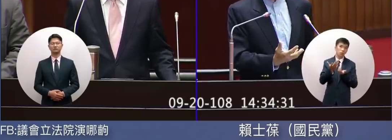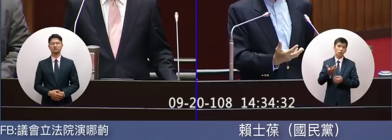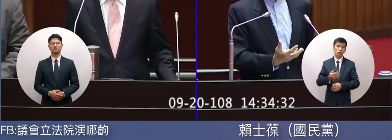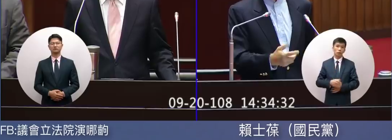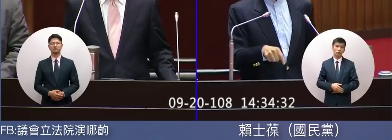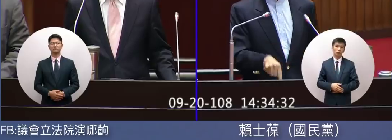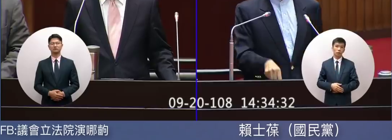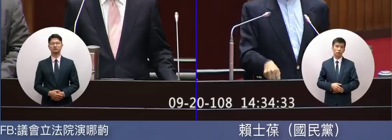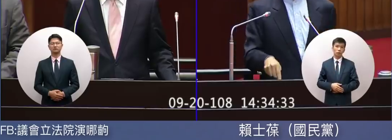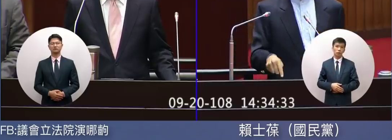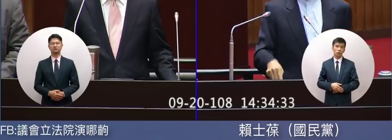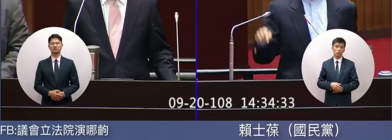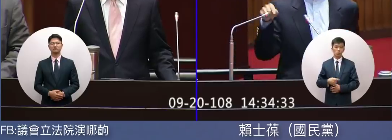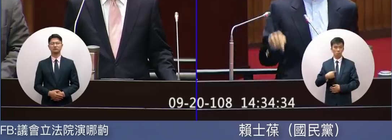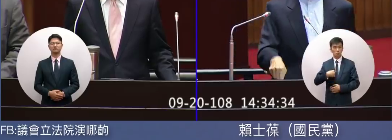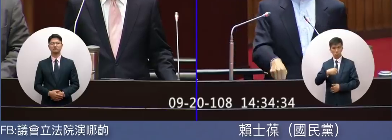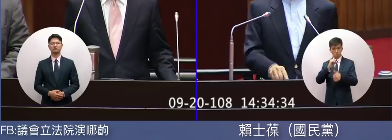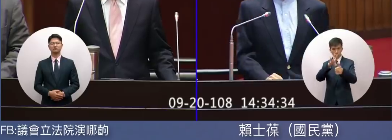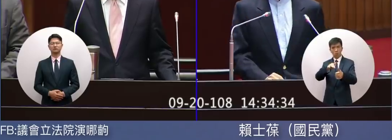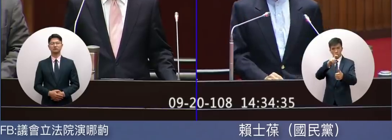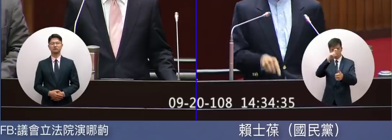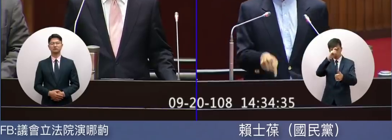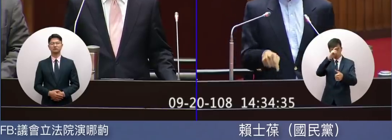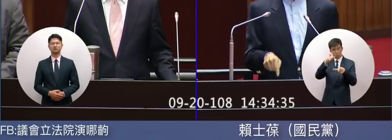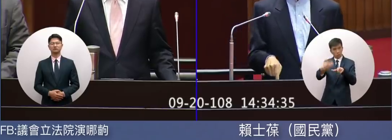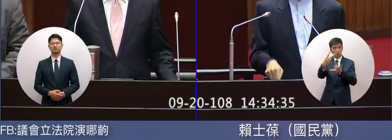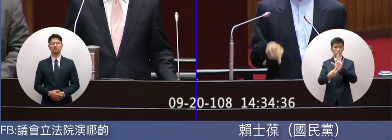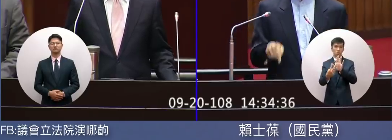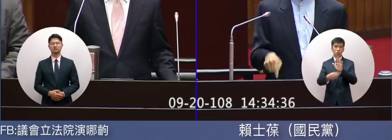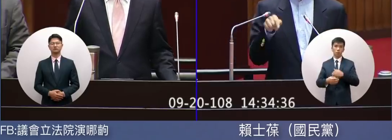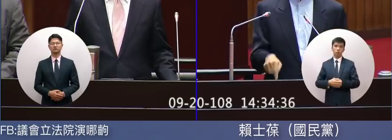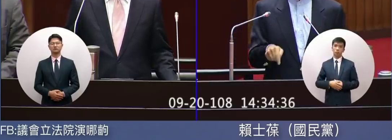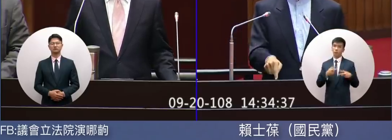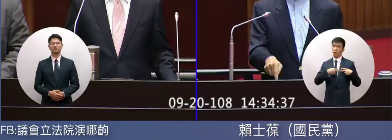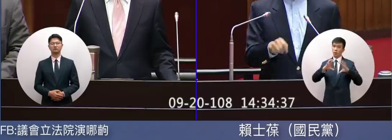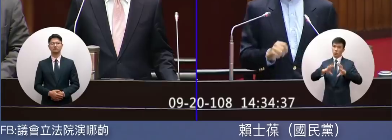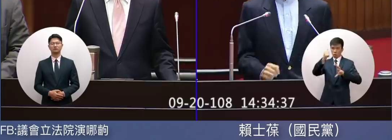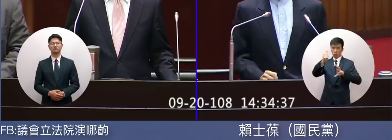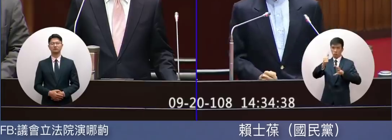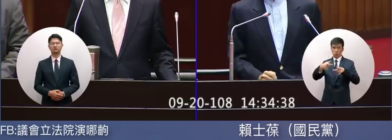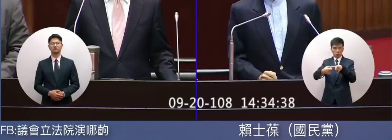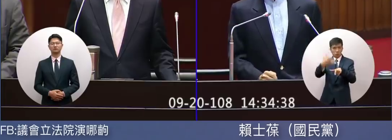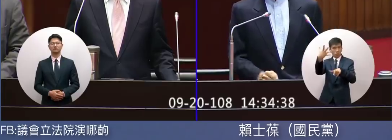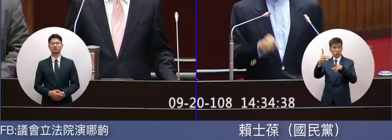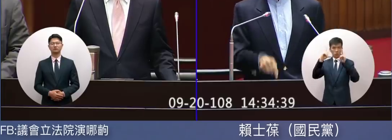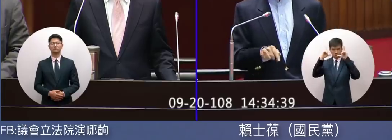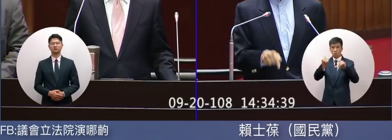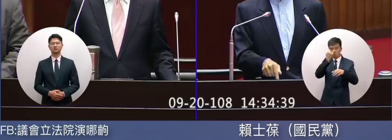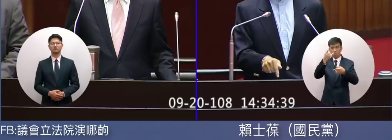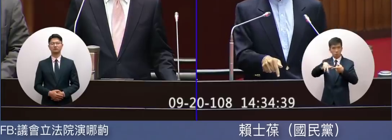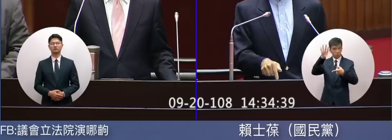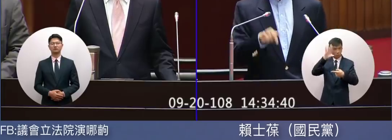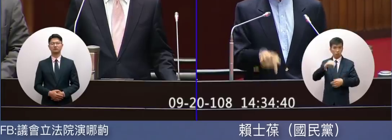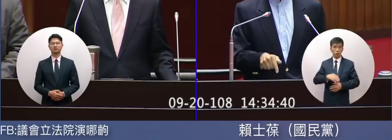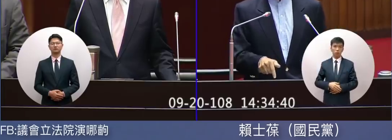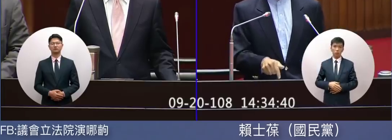总统闭起来，我具体的要求，我具体的公开说，蔡英文总统应该公开道歉。吴钊燮